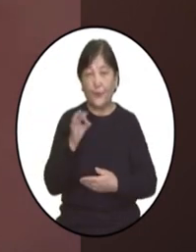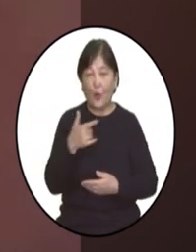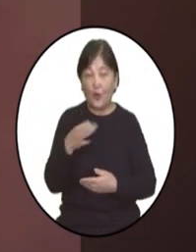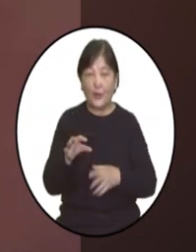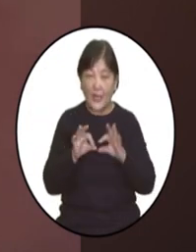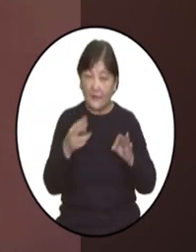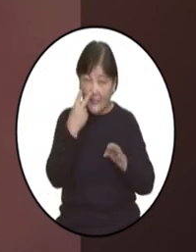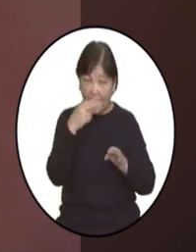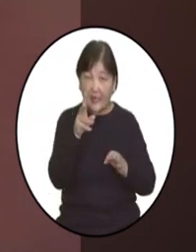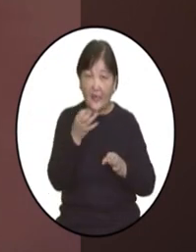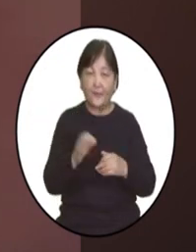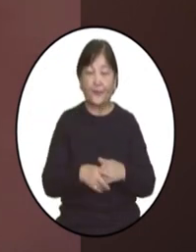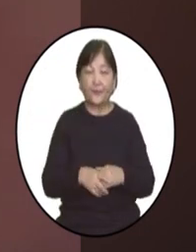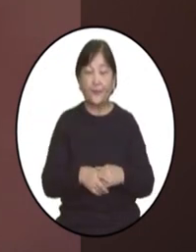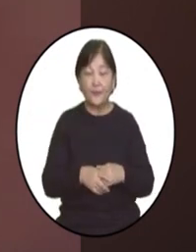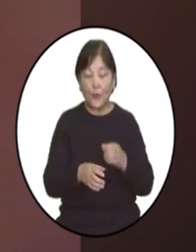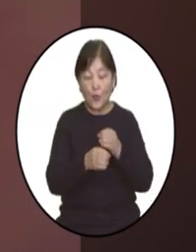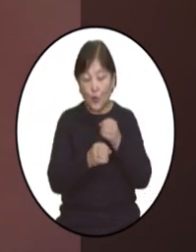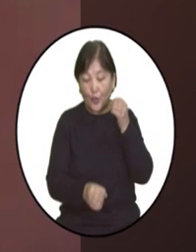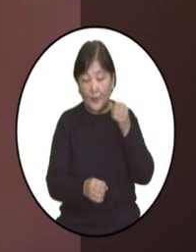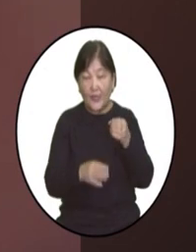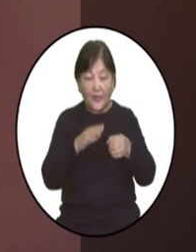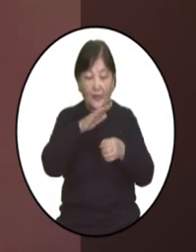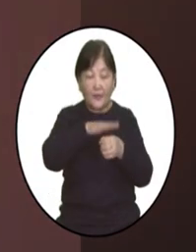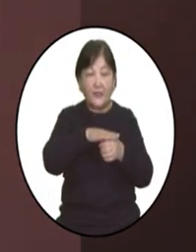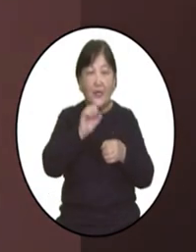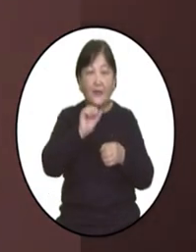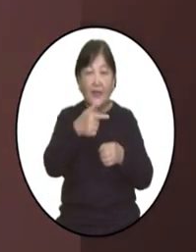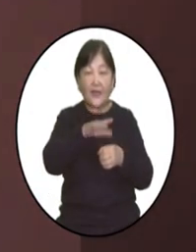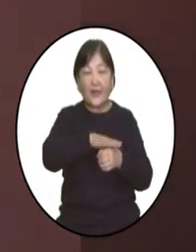Үүний дараа колбны тагийг аваад